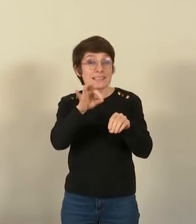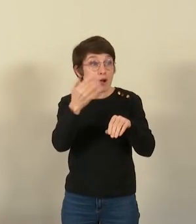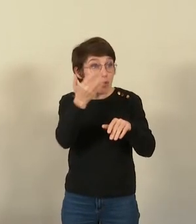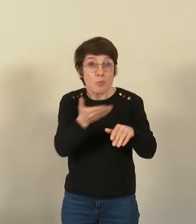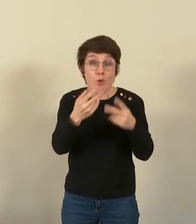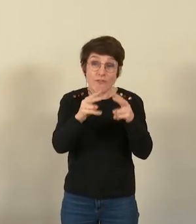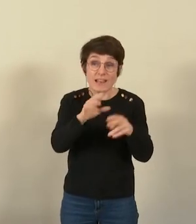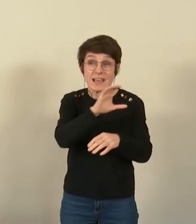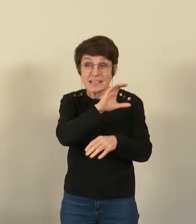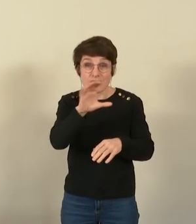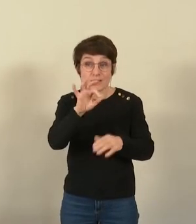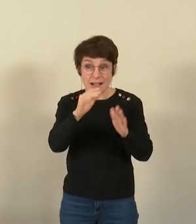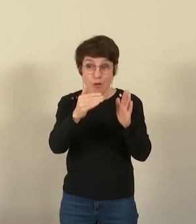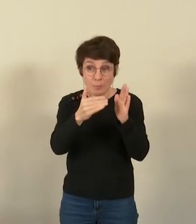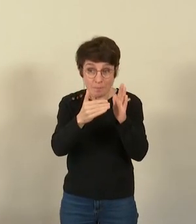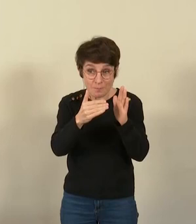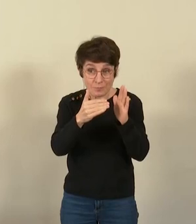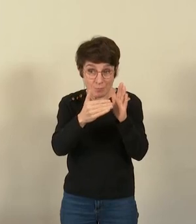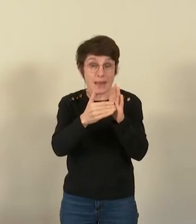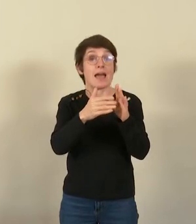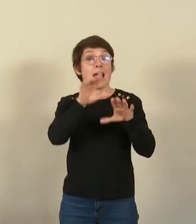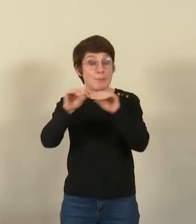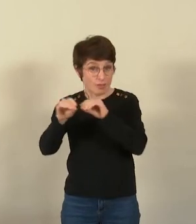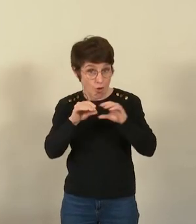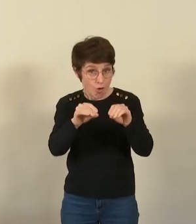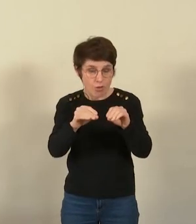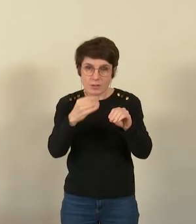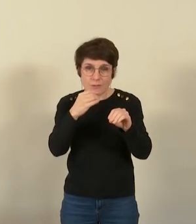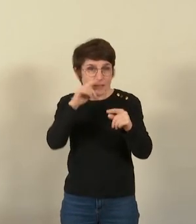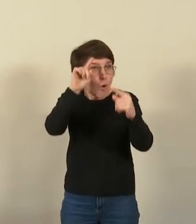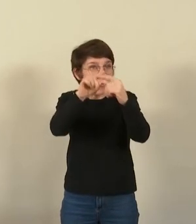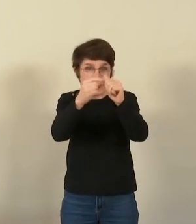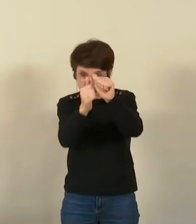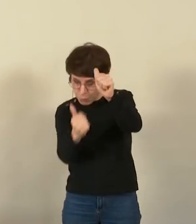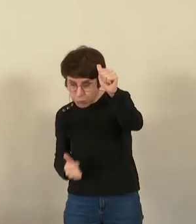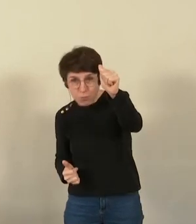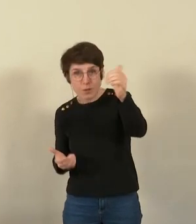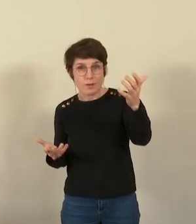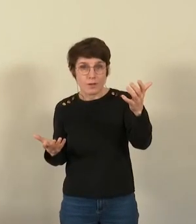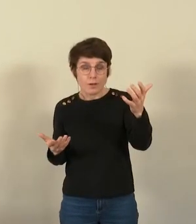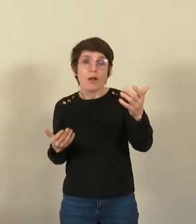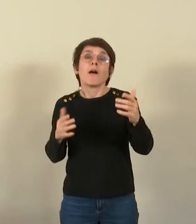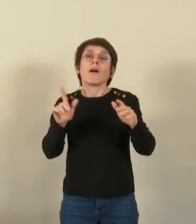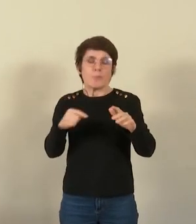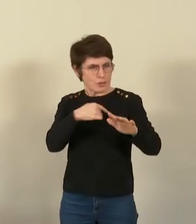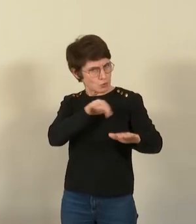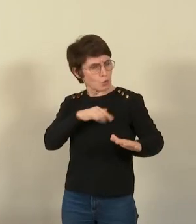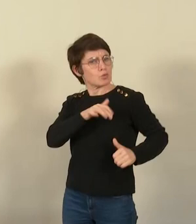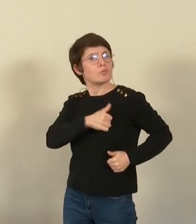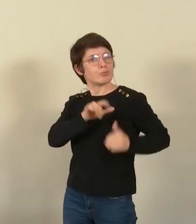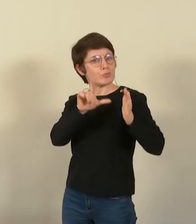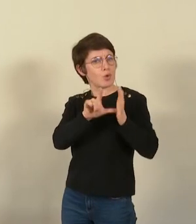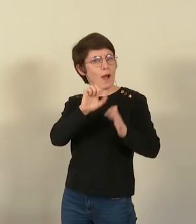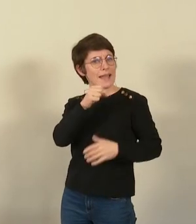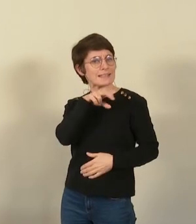logements sociaux en une année bien endessà de nos objectifs du PLH même si nous sommes dans les clous de la loi ses rues ces